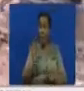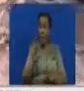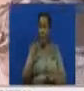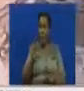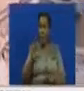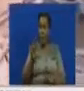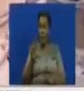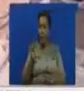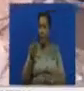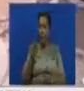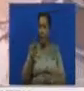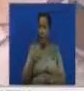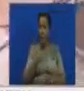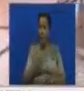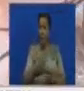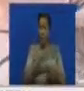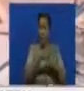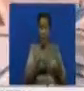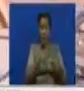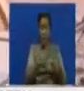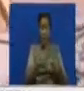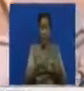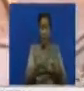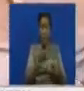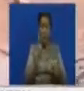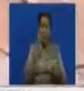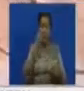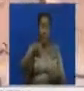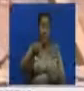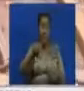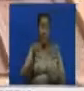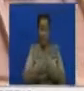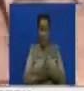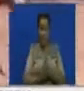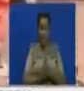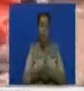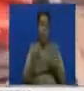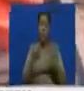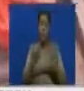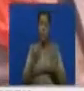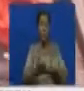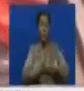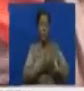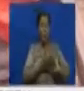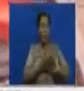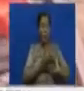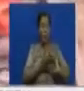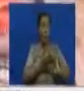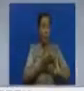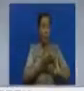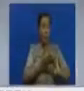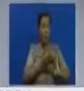mradi wa umeme vijijini REA katika maeneo ambayo bado hajaunganishwa unatarajiwa kuanza mara REA awamu ya